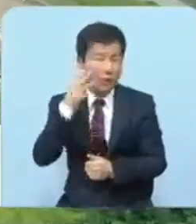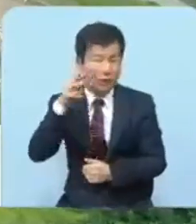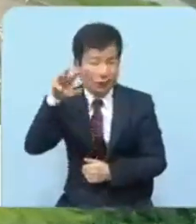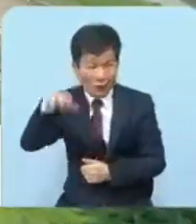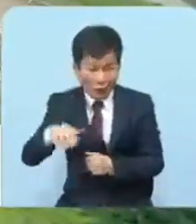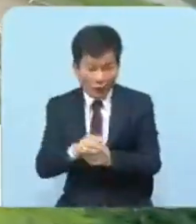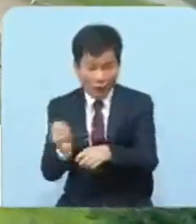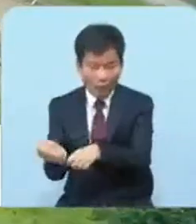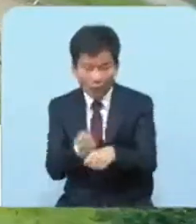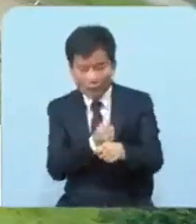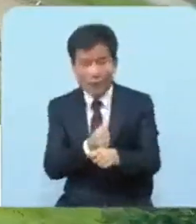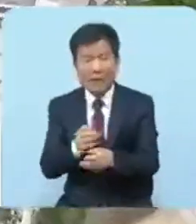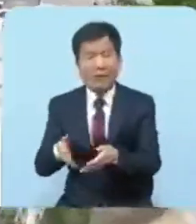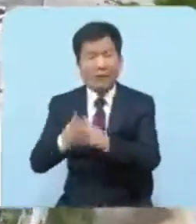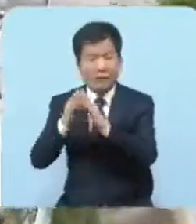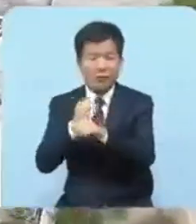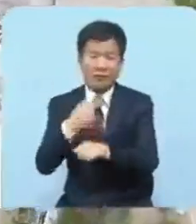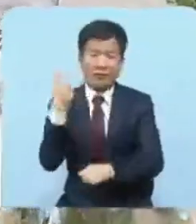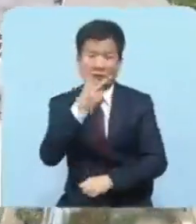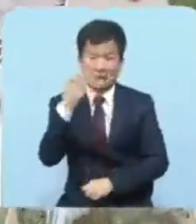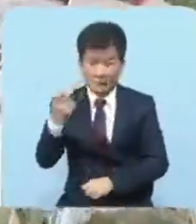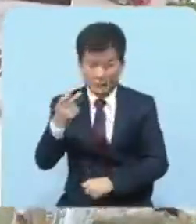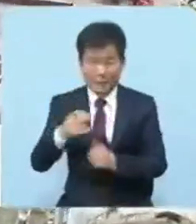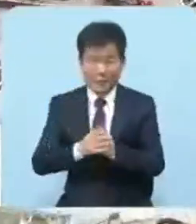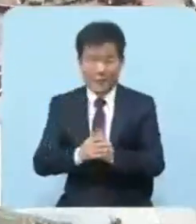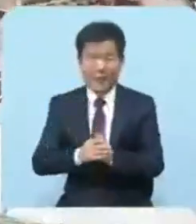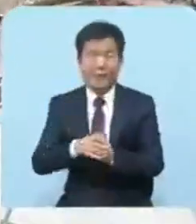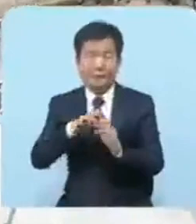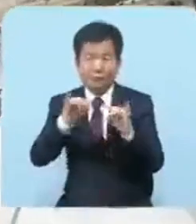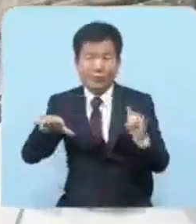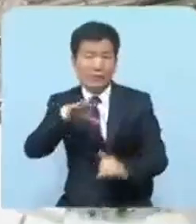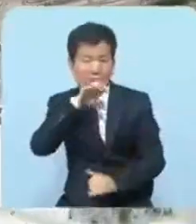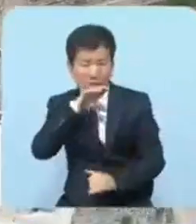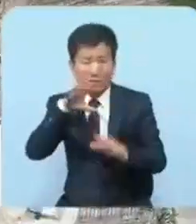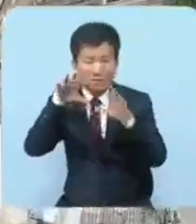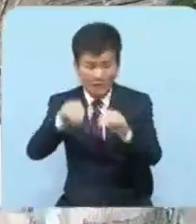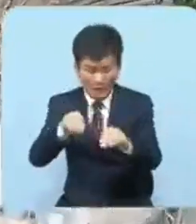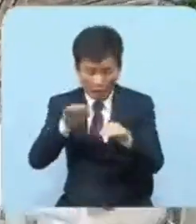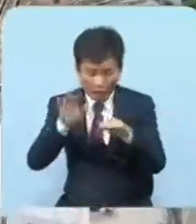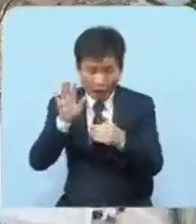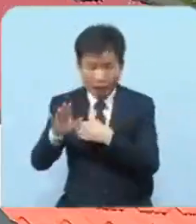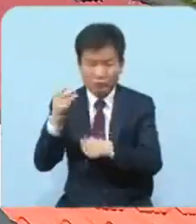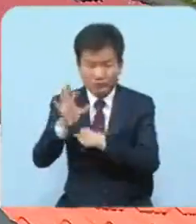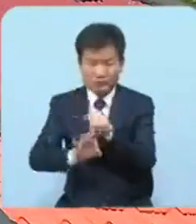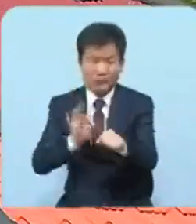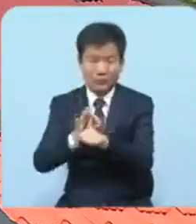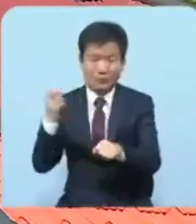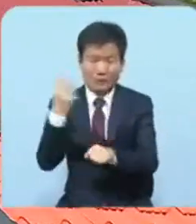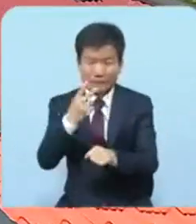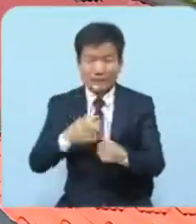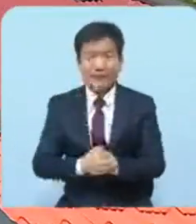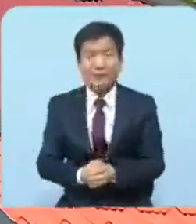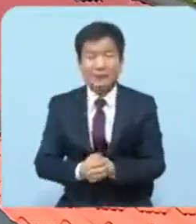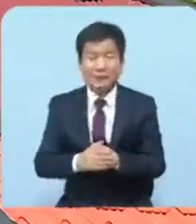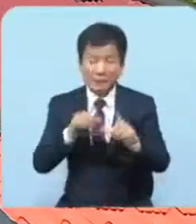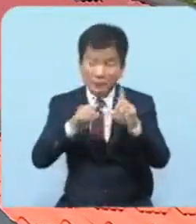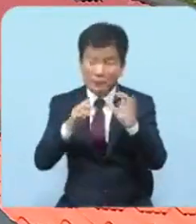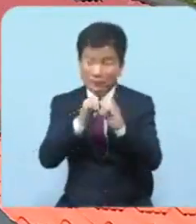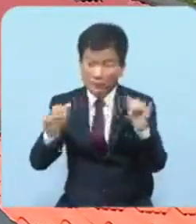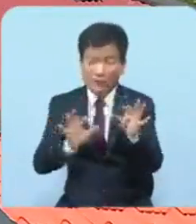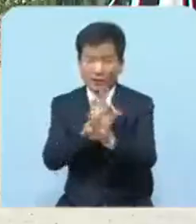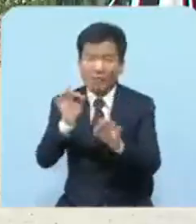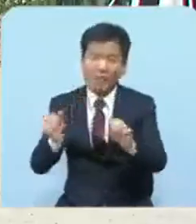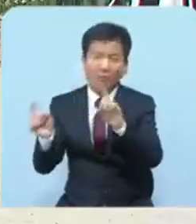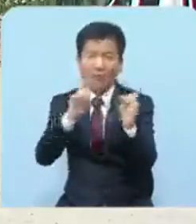옥천에서 골프장 건설 추진은 2012년 주민들의 거센 반발로 중단된지 10년 만입니다 현재 일부 주민들은